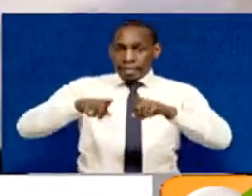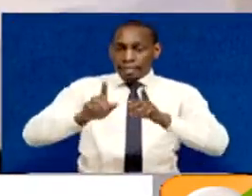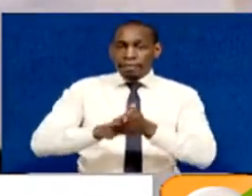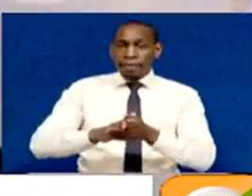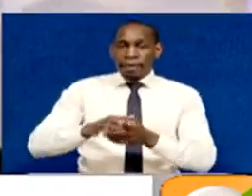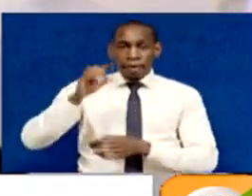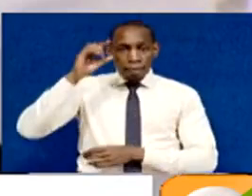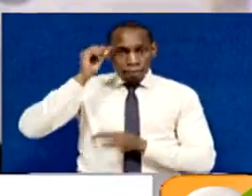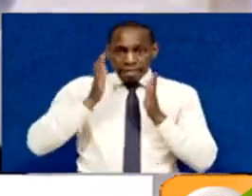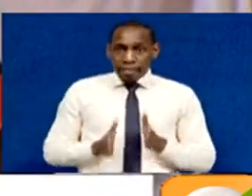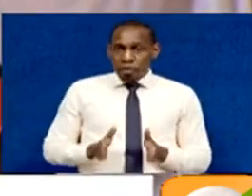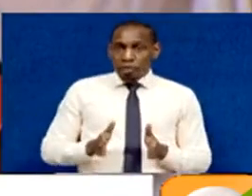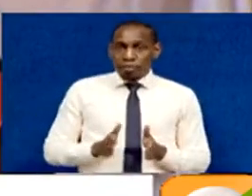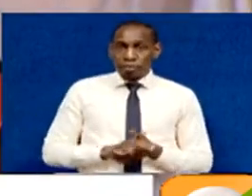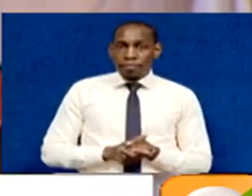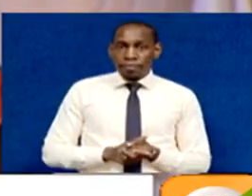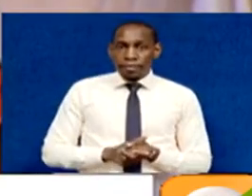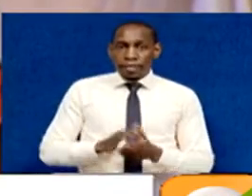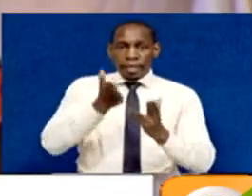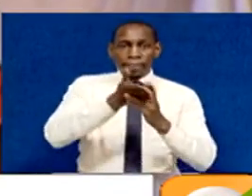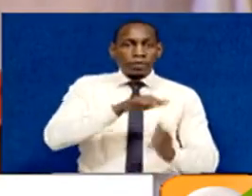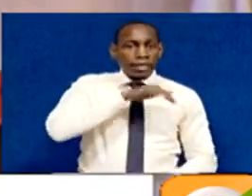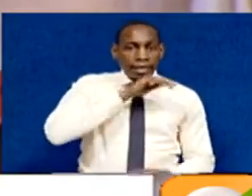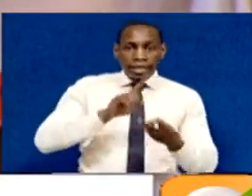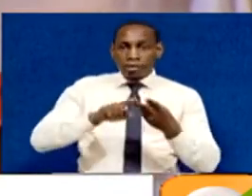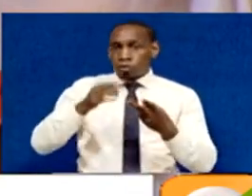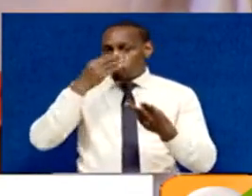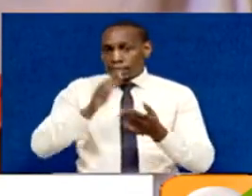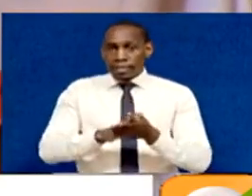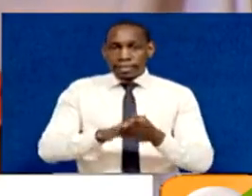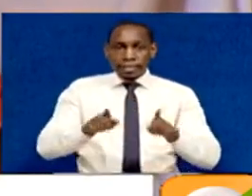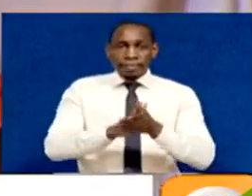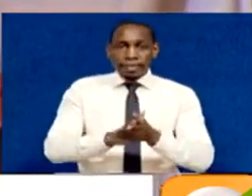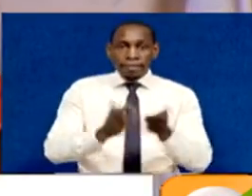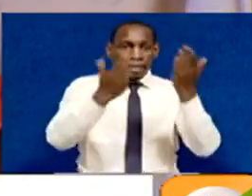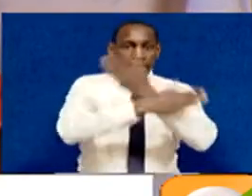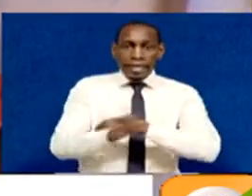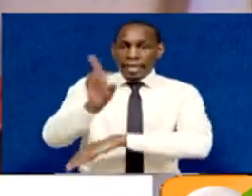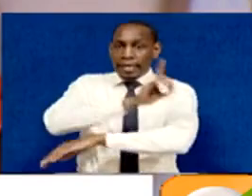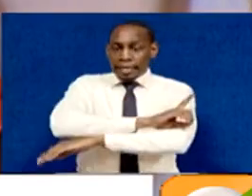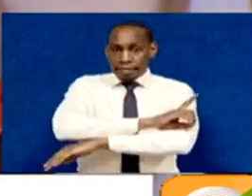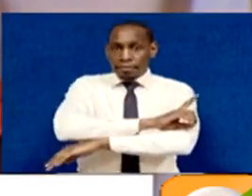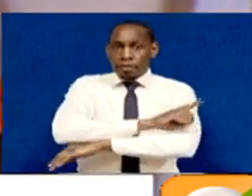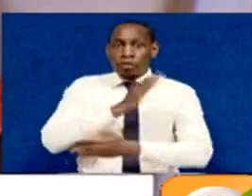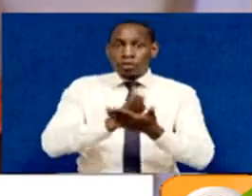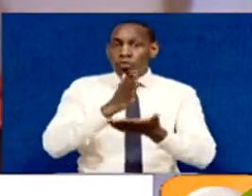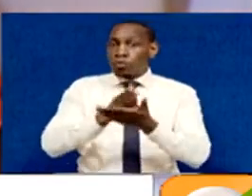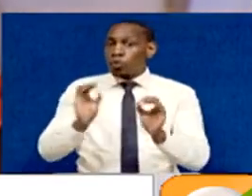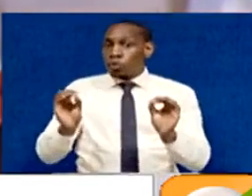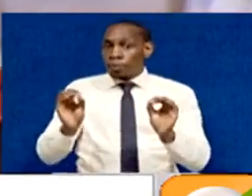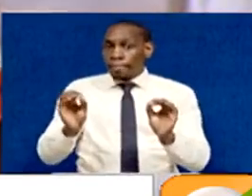mtu wa Kwale au mtu hapa chini hapa? Kati ya baba na Ruto ni kama usiku na mchana. Au kweli au si